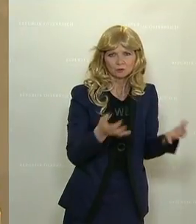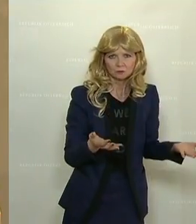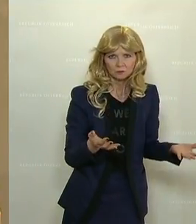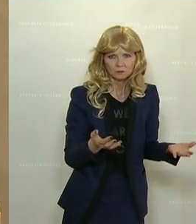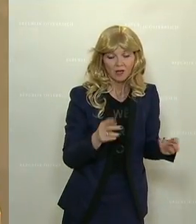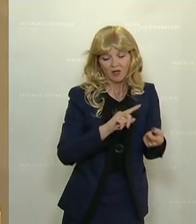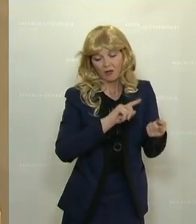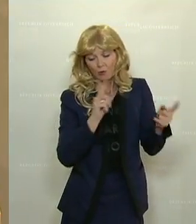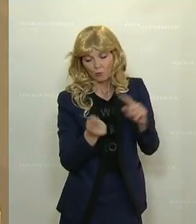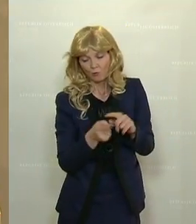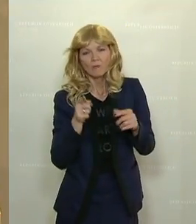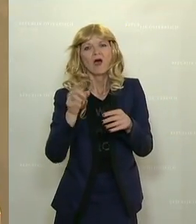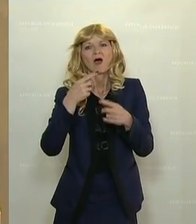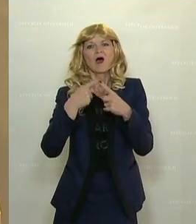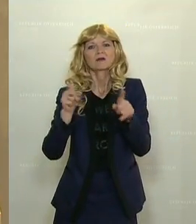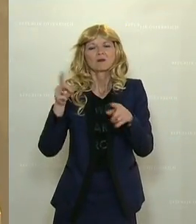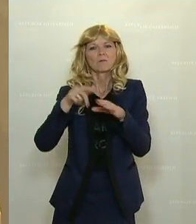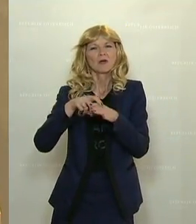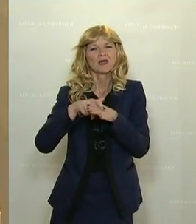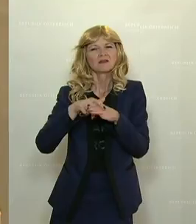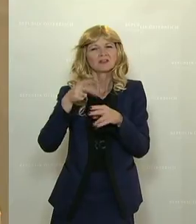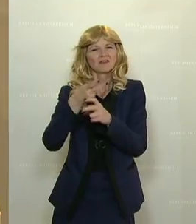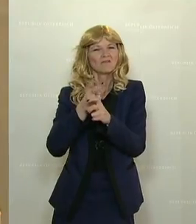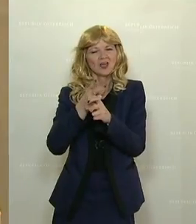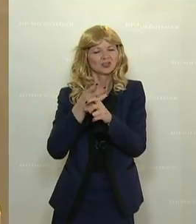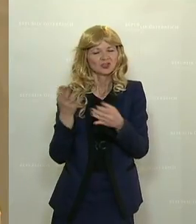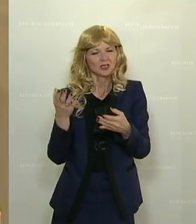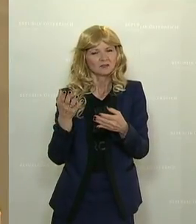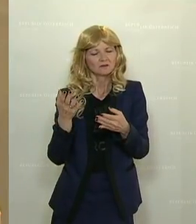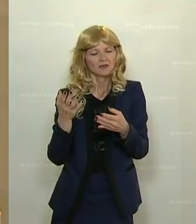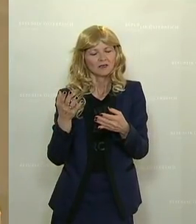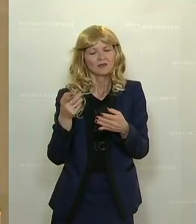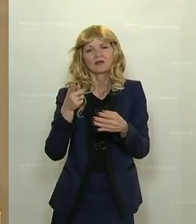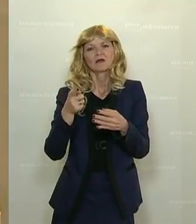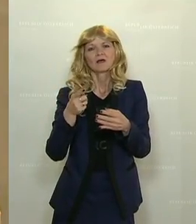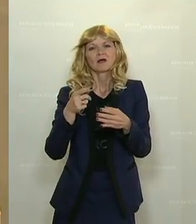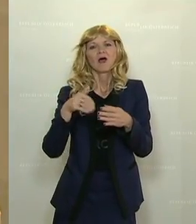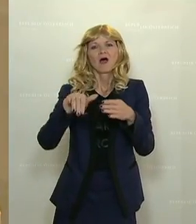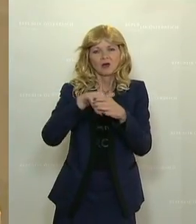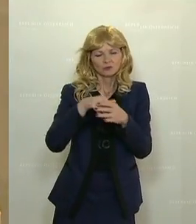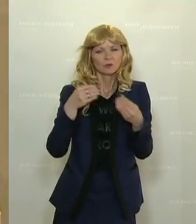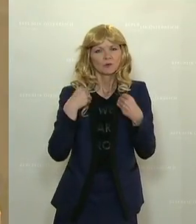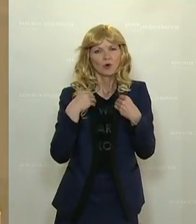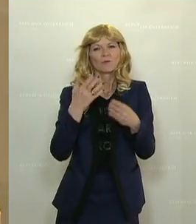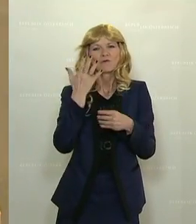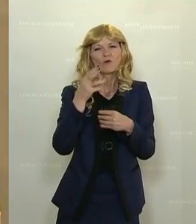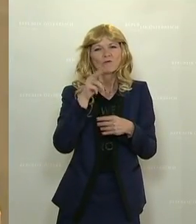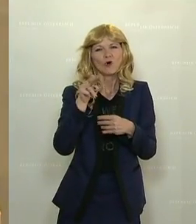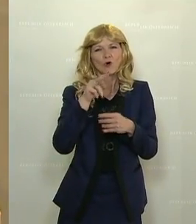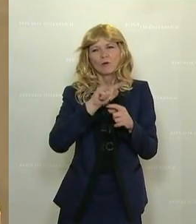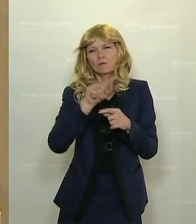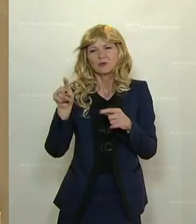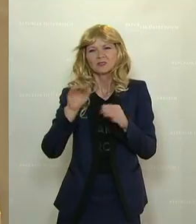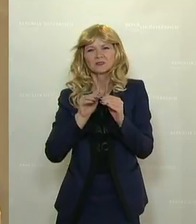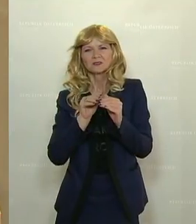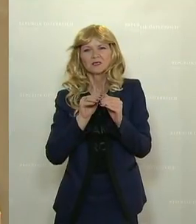in eine Behindertenwerkstätte Beschäftigung zu finden mit einem Taschengeld von 5 Euro pro Monat bis maximal 100 Euro pro Monat.